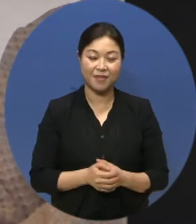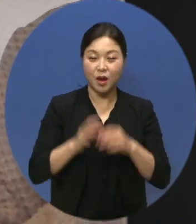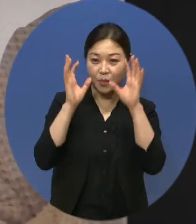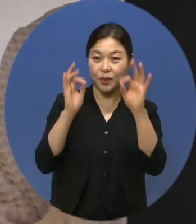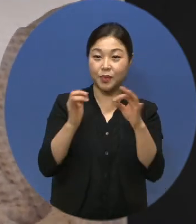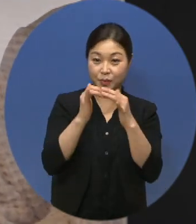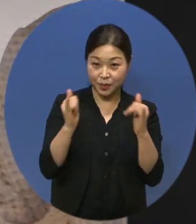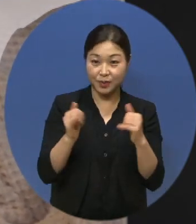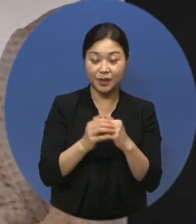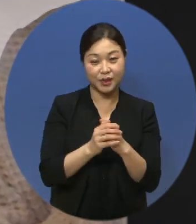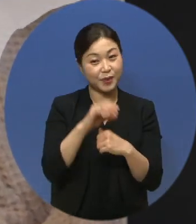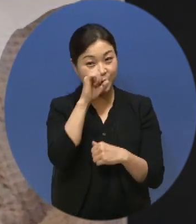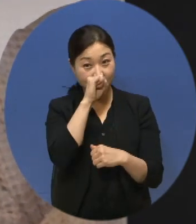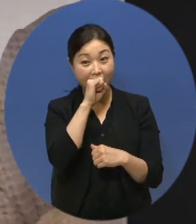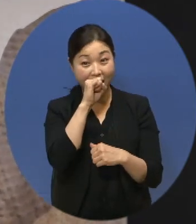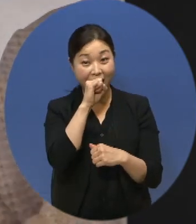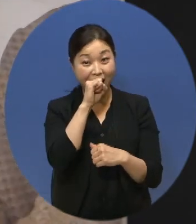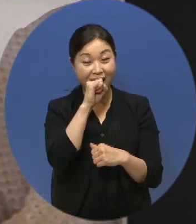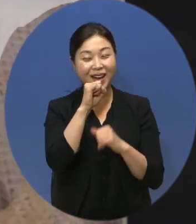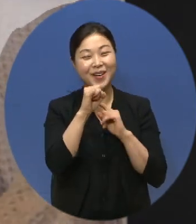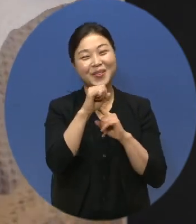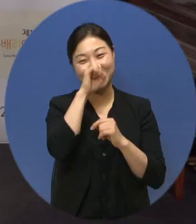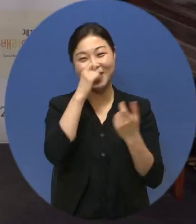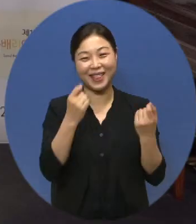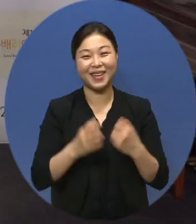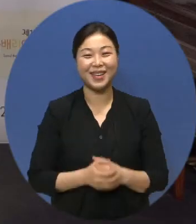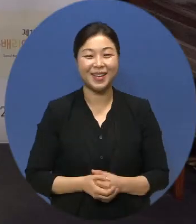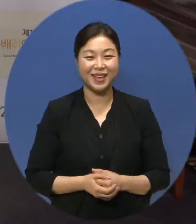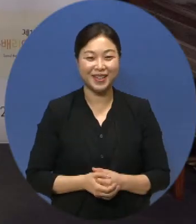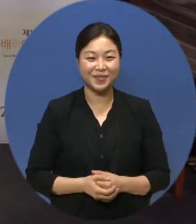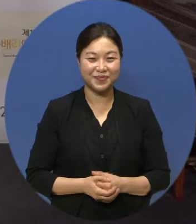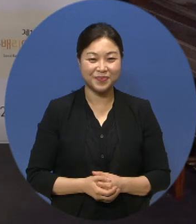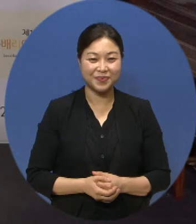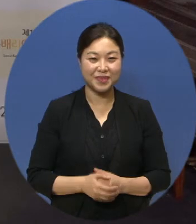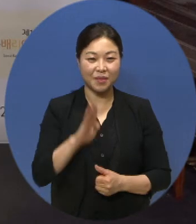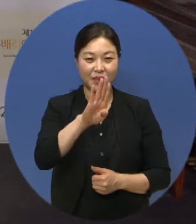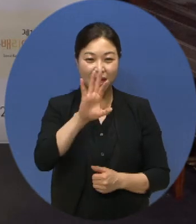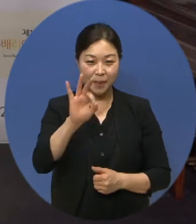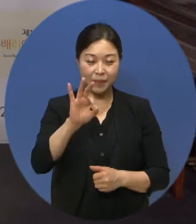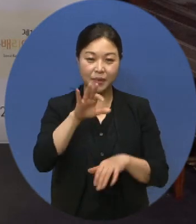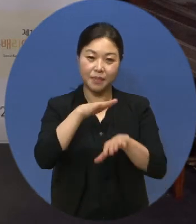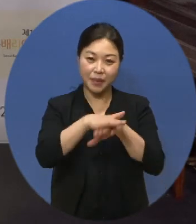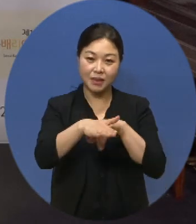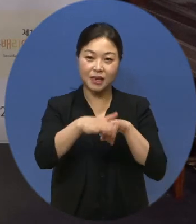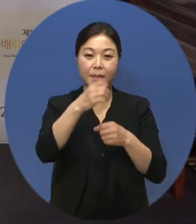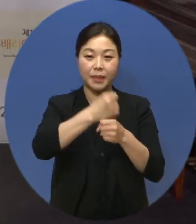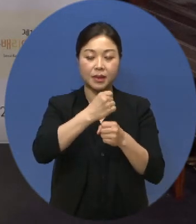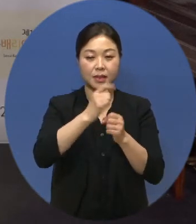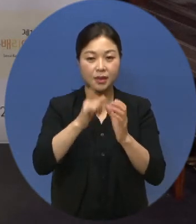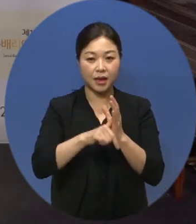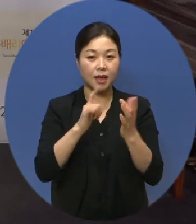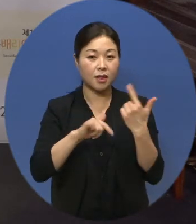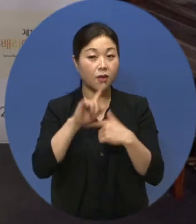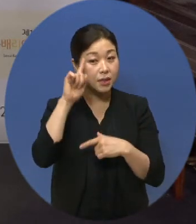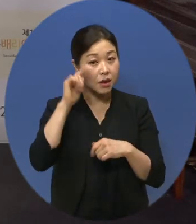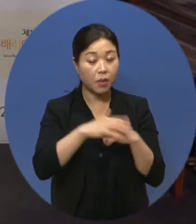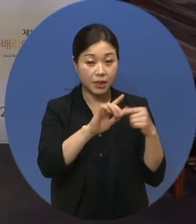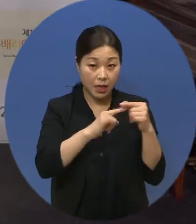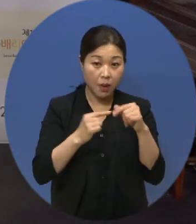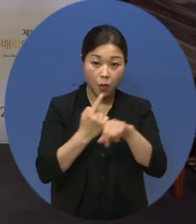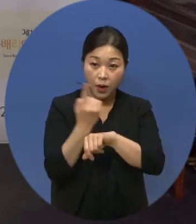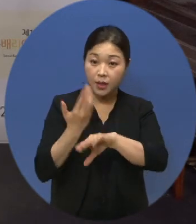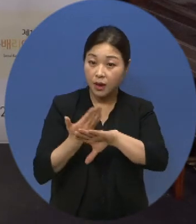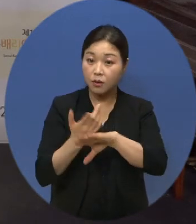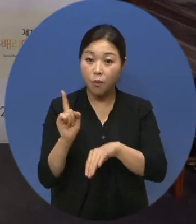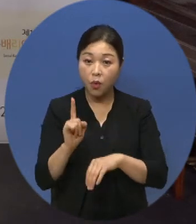분들도 좋아해 주셨으면 좋겠습니다. 네. 배리어 프리 버전 만드시면서 좀 신경 쓴 부분 좀 자막 말고 또 있다면 어떤